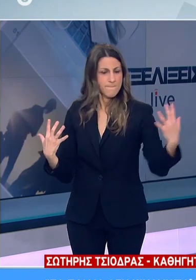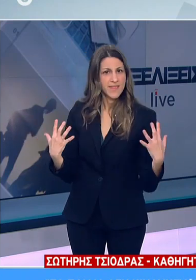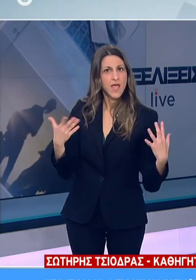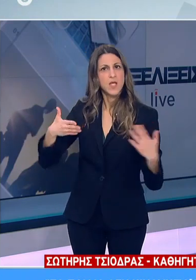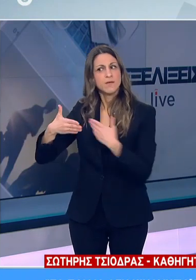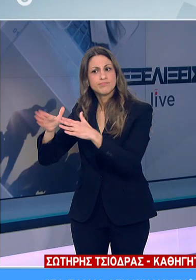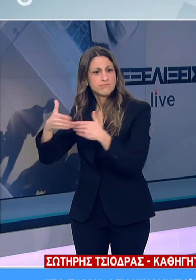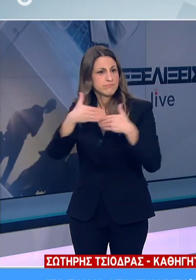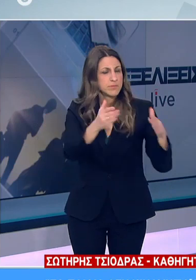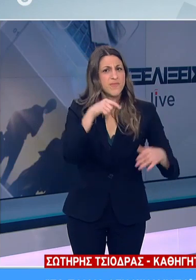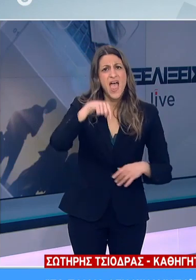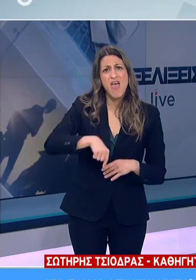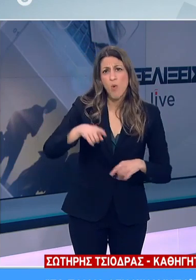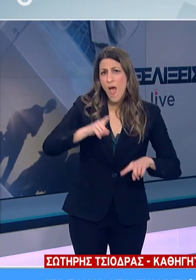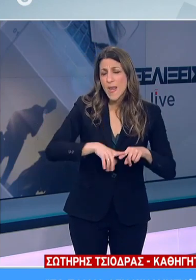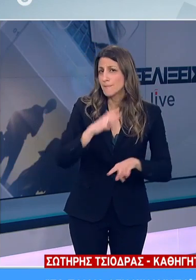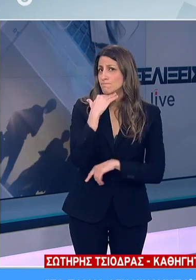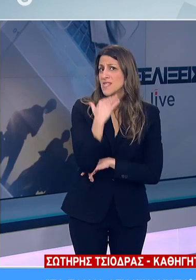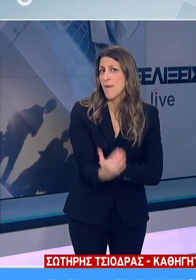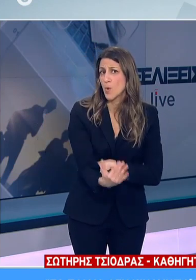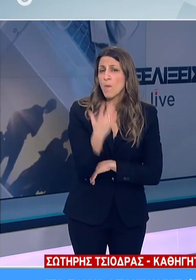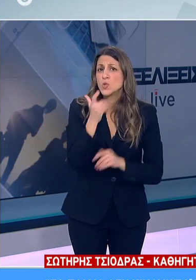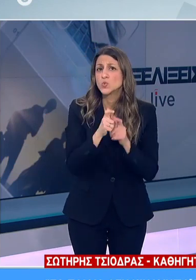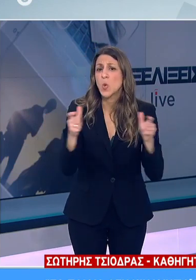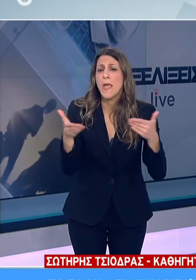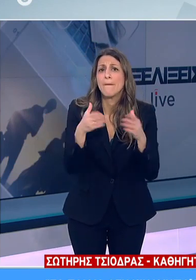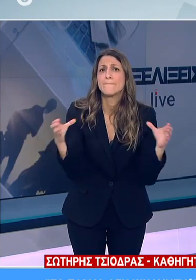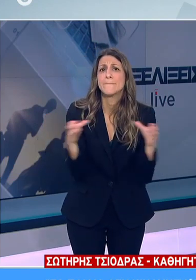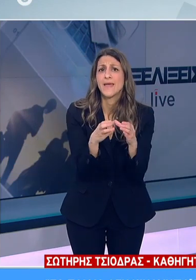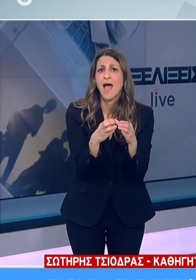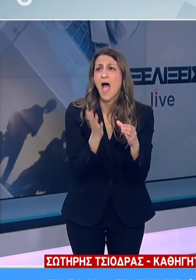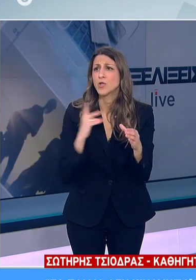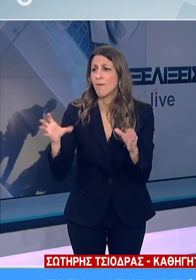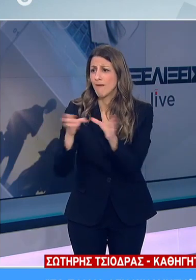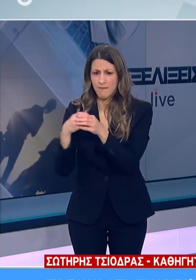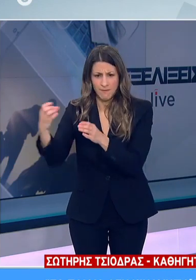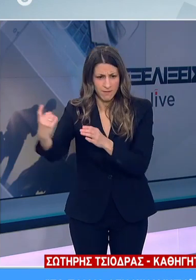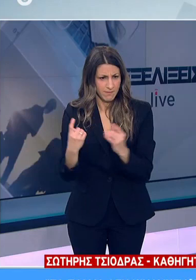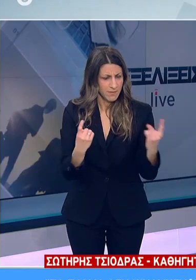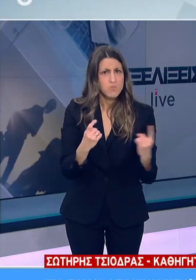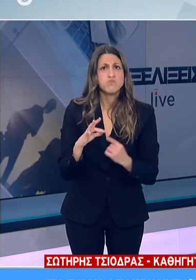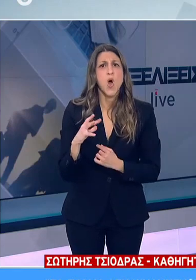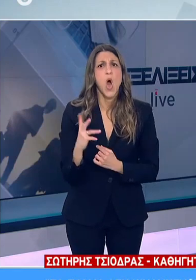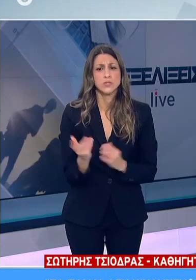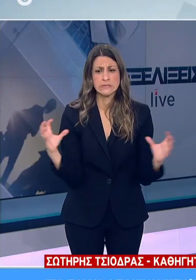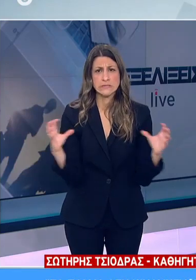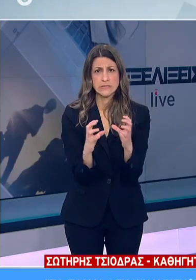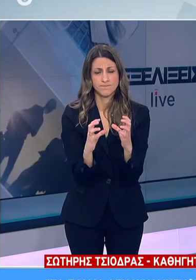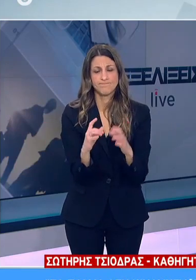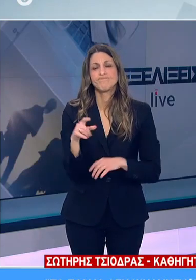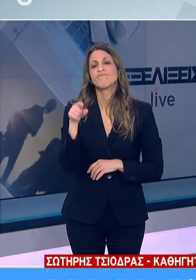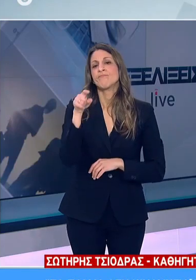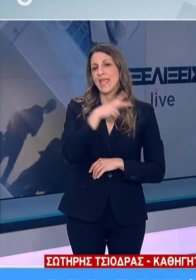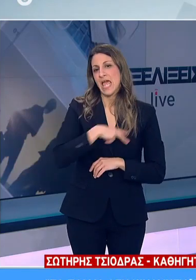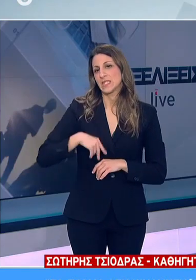κοινό προάβλιο για γυμνάσιο και λύκειο. Πώς θα γίνει η επάνωδος? Ναι, όλα αυτά ανήκουν σε αυτό που συζητούσαμε σήμερα και συνεχίζουμε